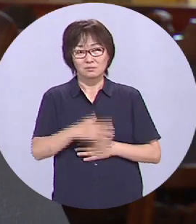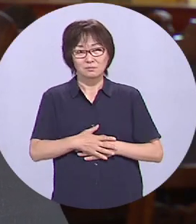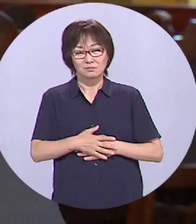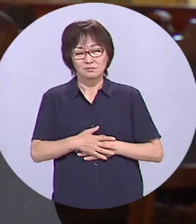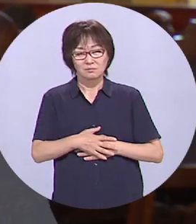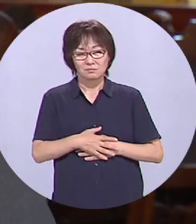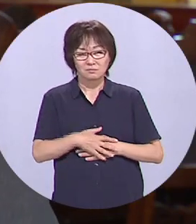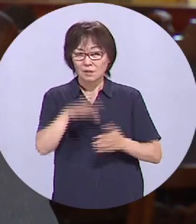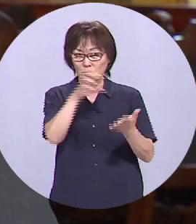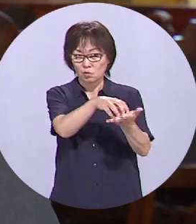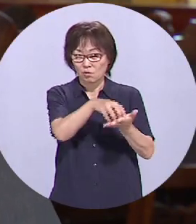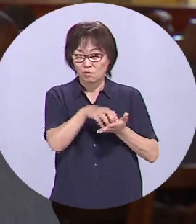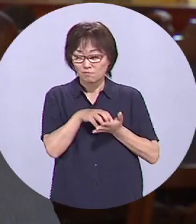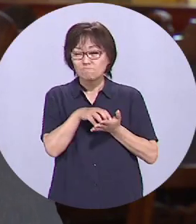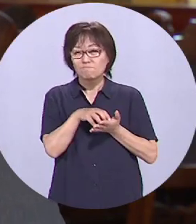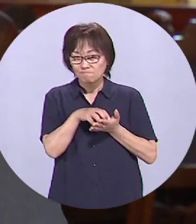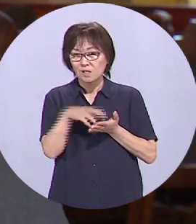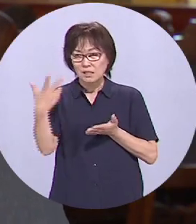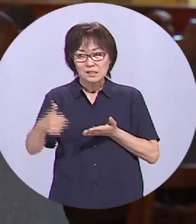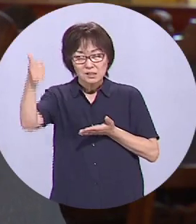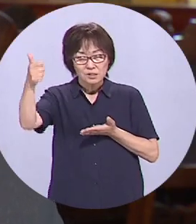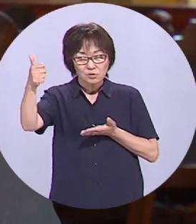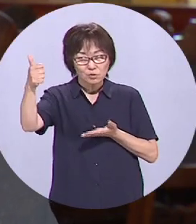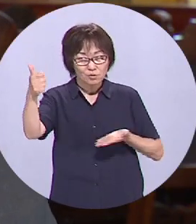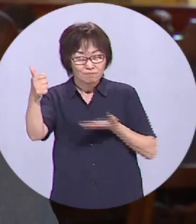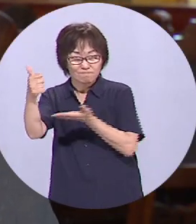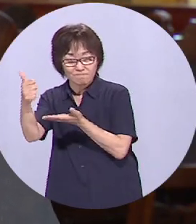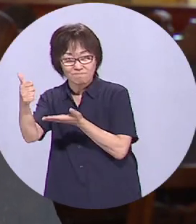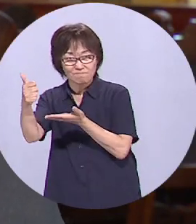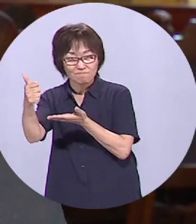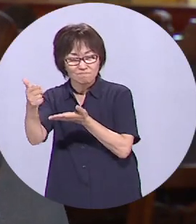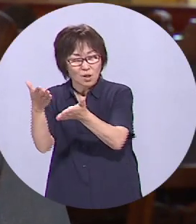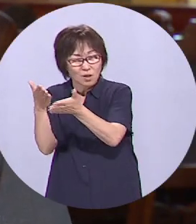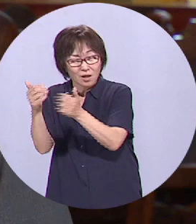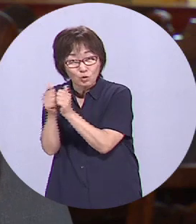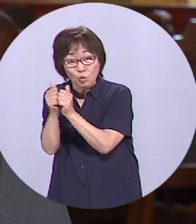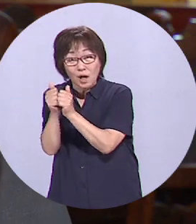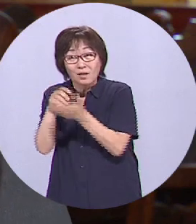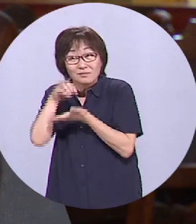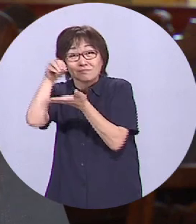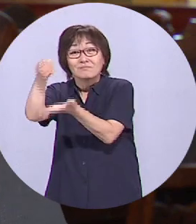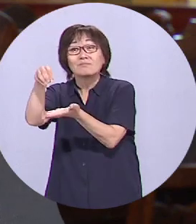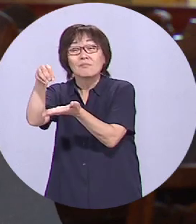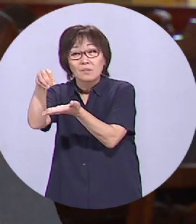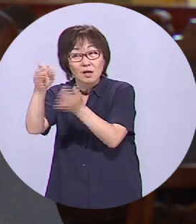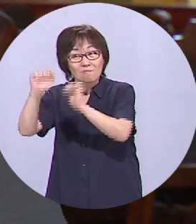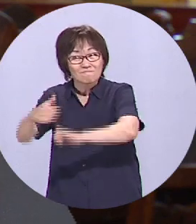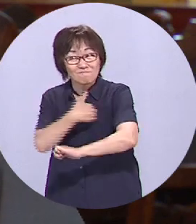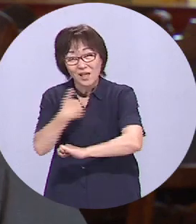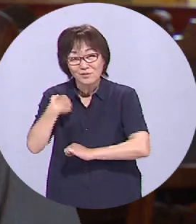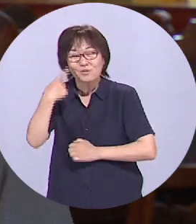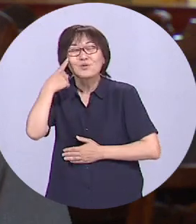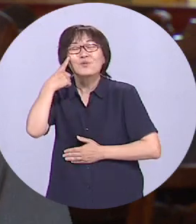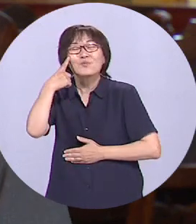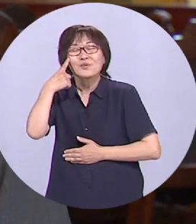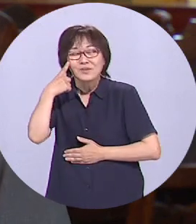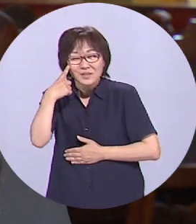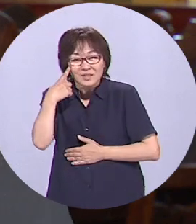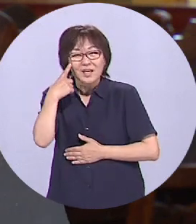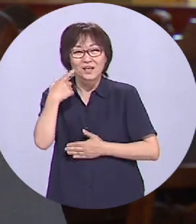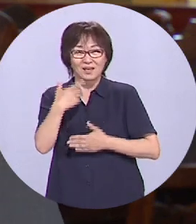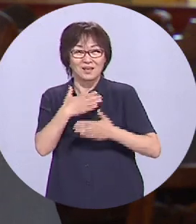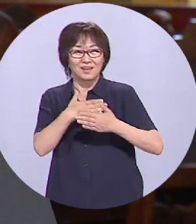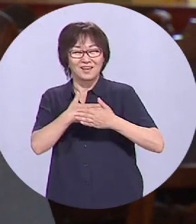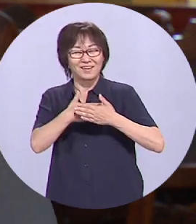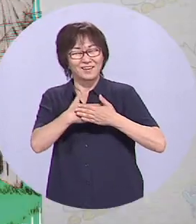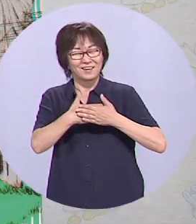ングで市長に直談判したらやらせてもらえるんじゃないかなと思って、すごいそういうワクワクを抱えて